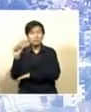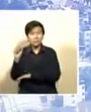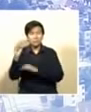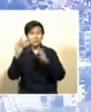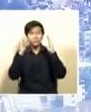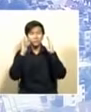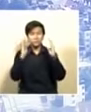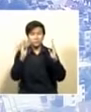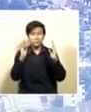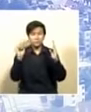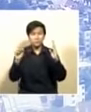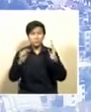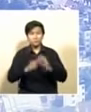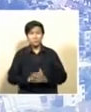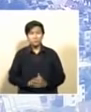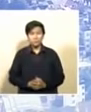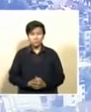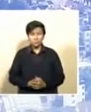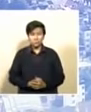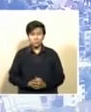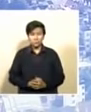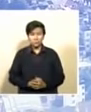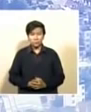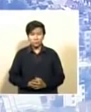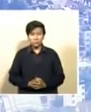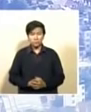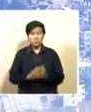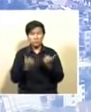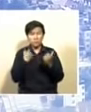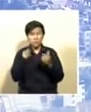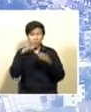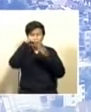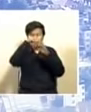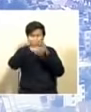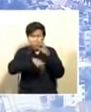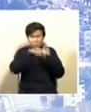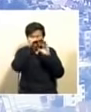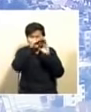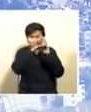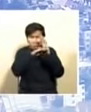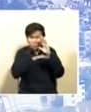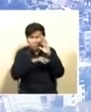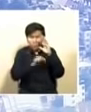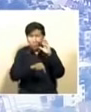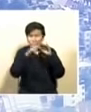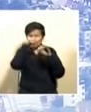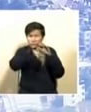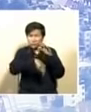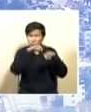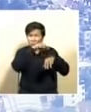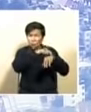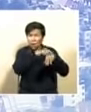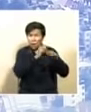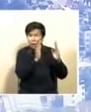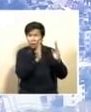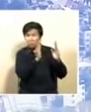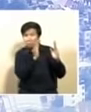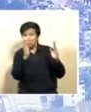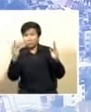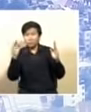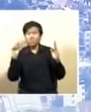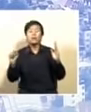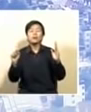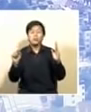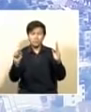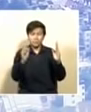กินมีความจำเป็นนะครับซึ่งทำให้มีเวลาที่เกินออกไปเยอะกว่าเวลาปกติต้องขอกราบขออภัยแต่อย่างไรก็ตาม